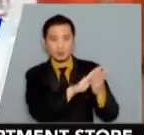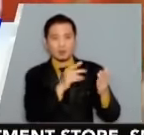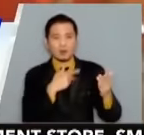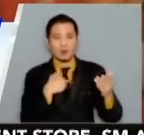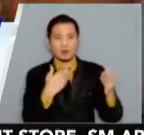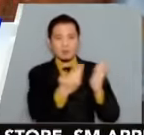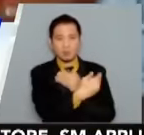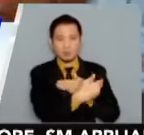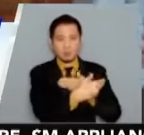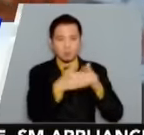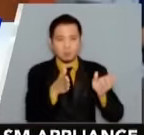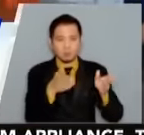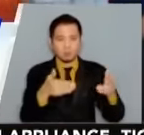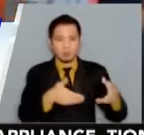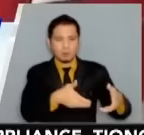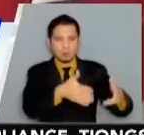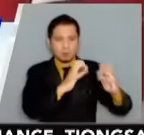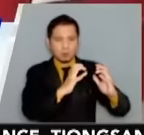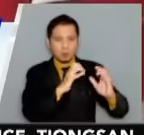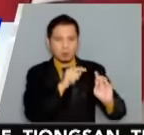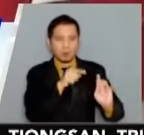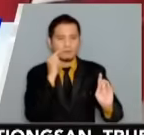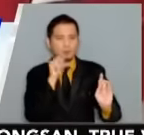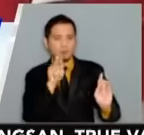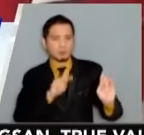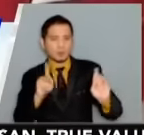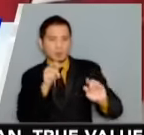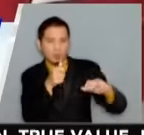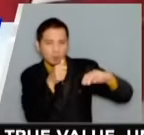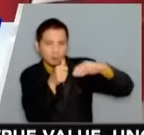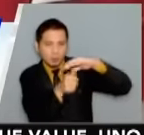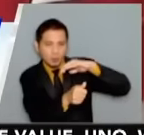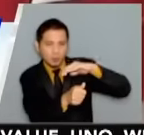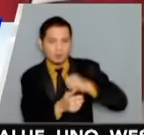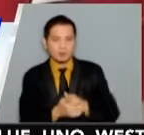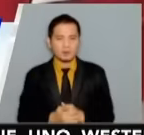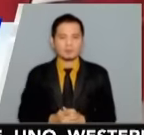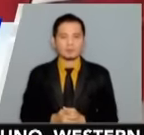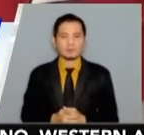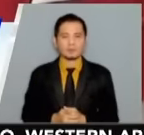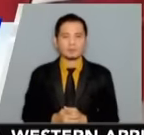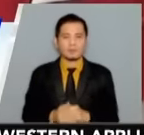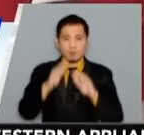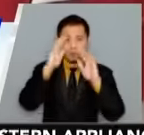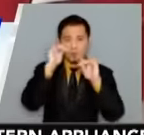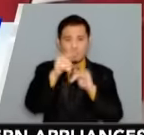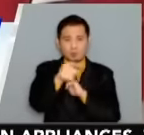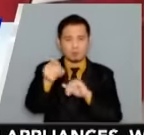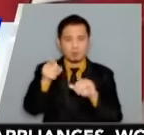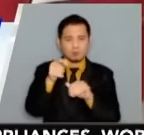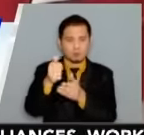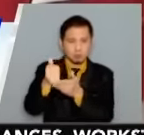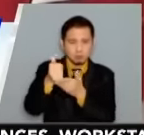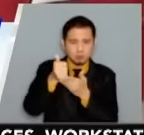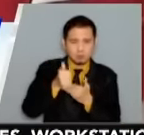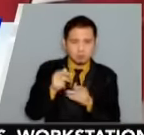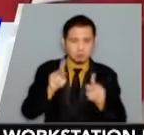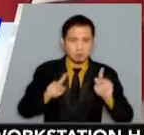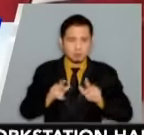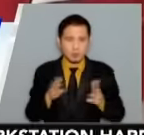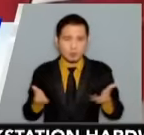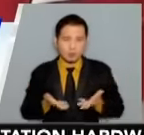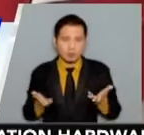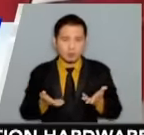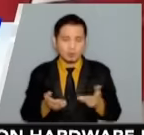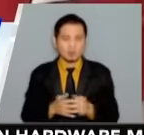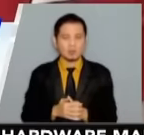mga nasunugan. Sana po matulungan po yung lahat ng nasunugan po dito sa amin na kahit papaano po makapagpatayo